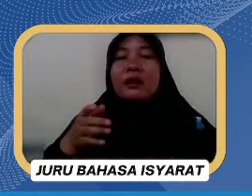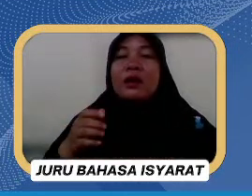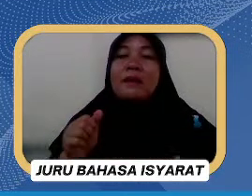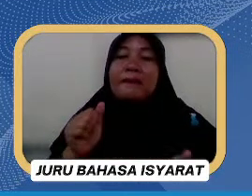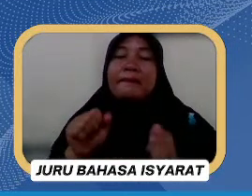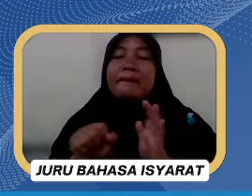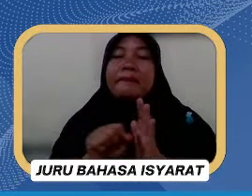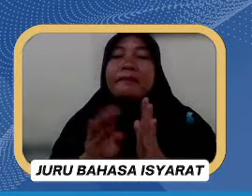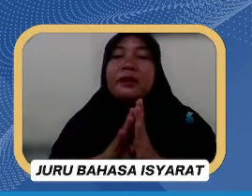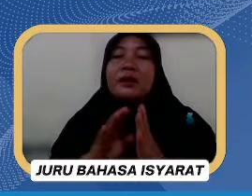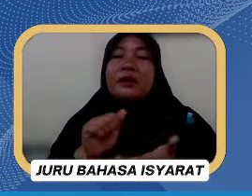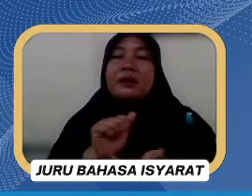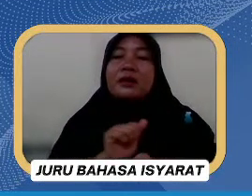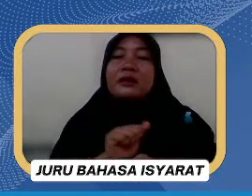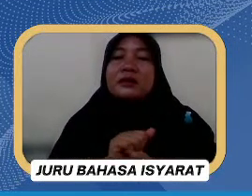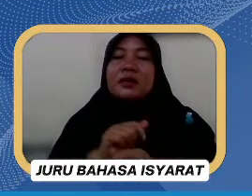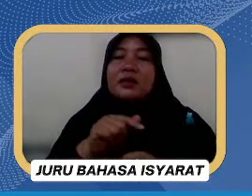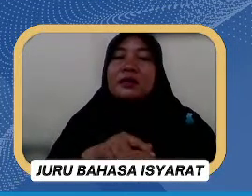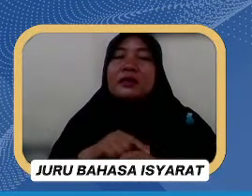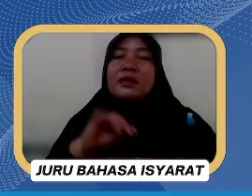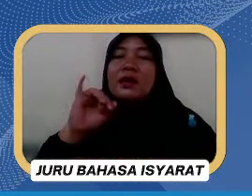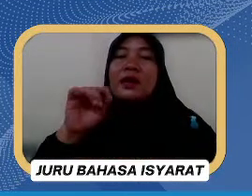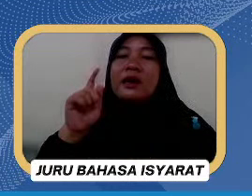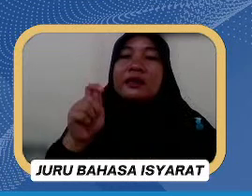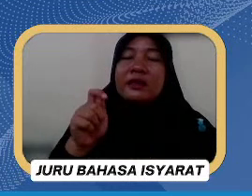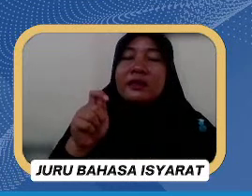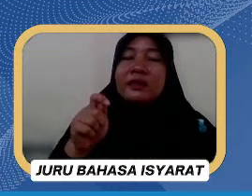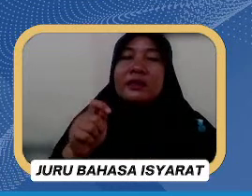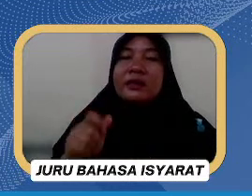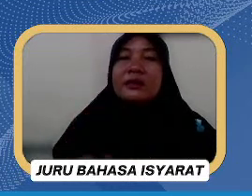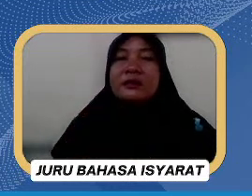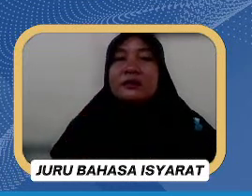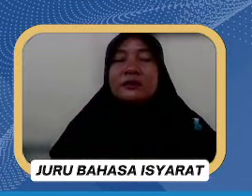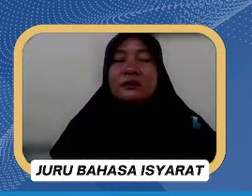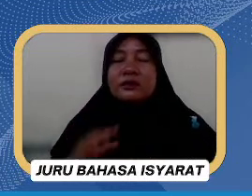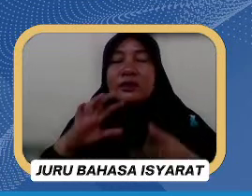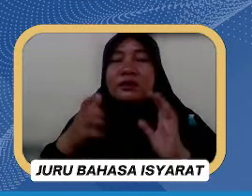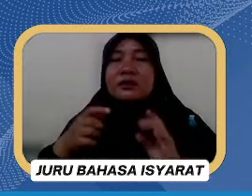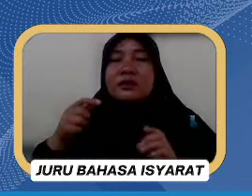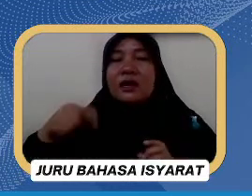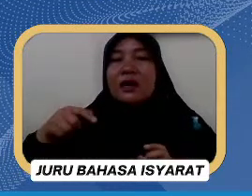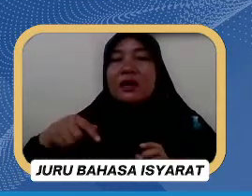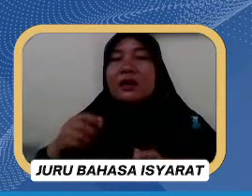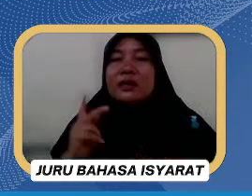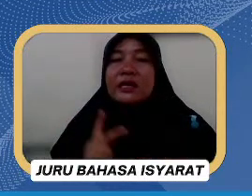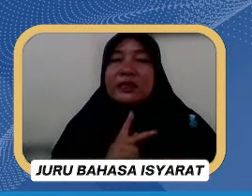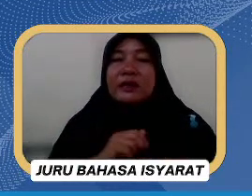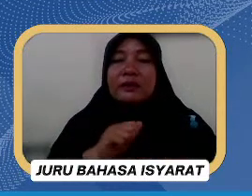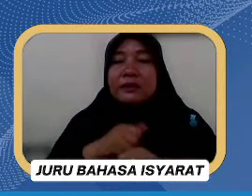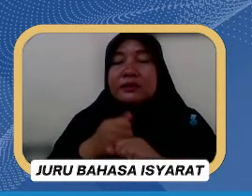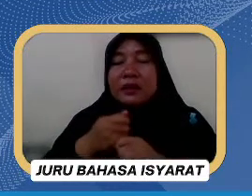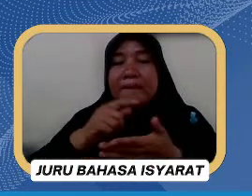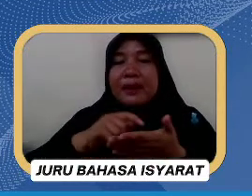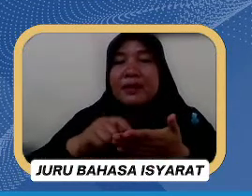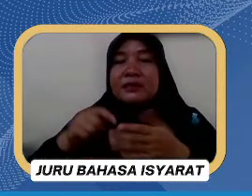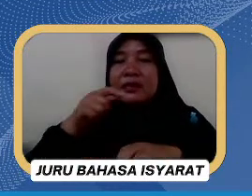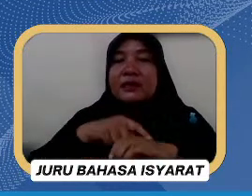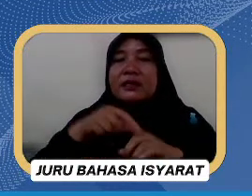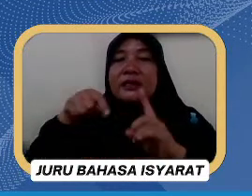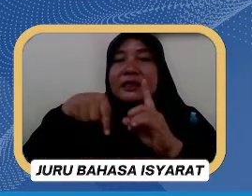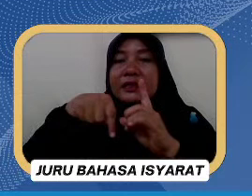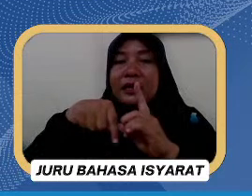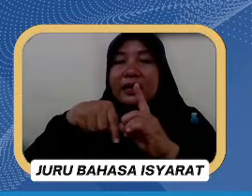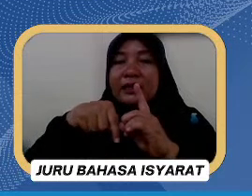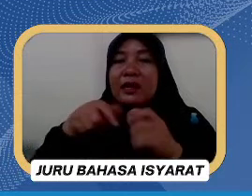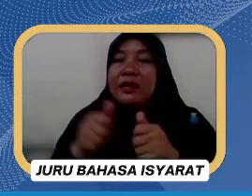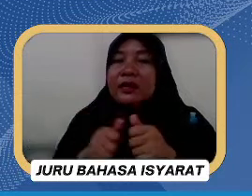susah-susah mencari. Kalau dulu kan belajar menggunakan buku ya Kak ya, kita harus ke toko buku, kita cari buku ini itu.